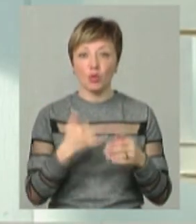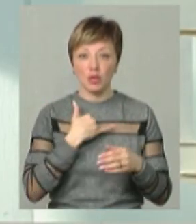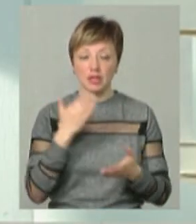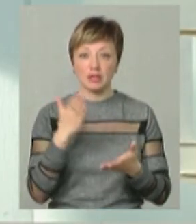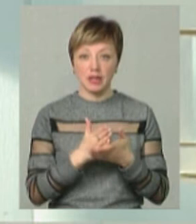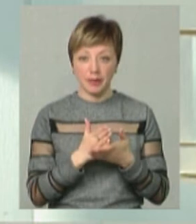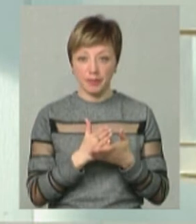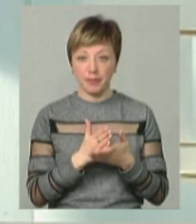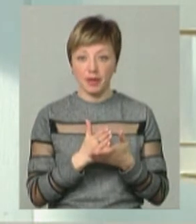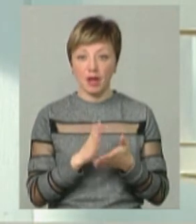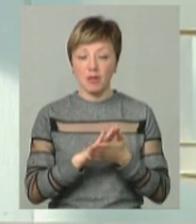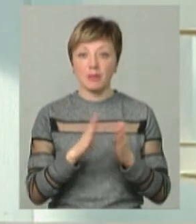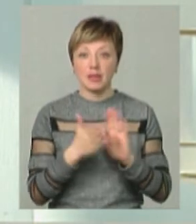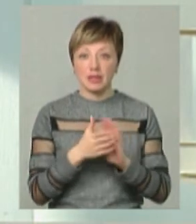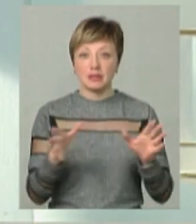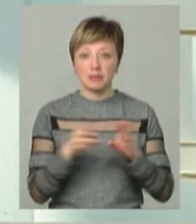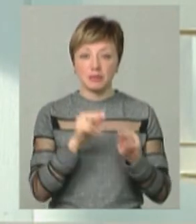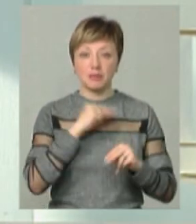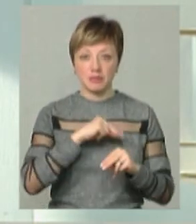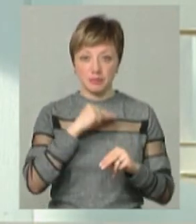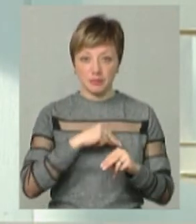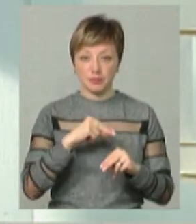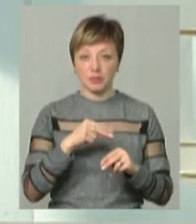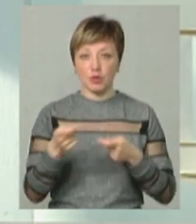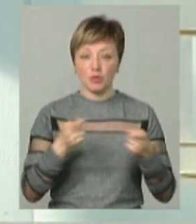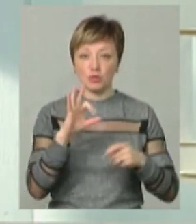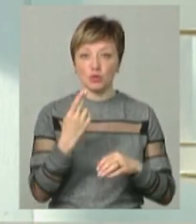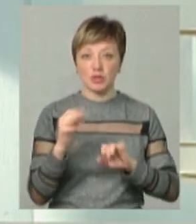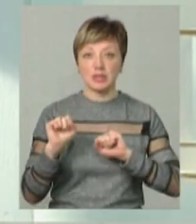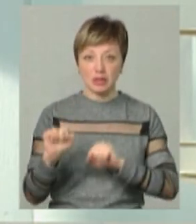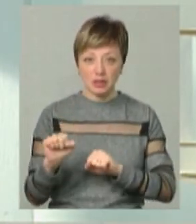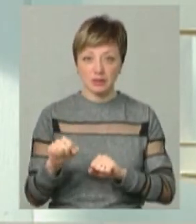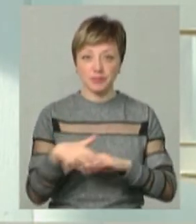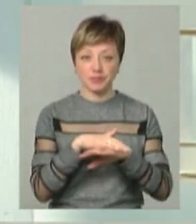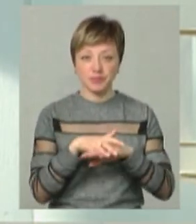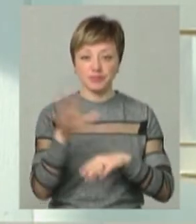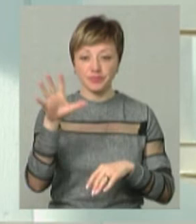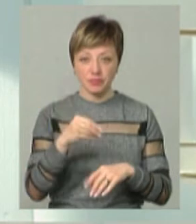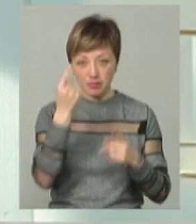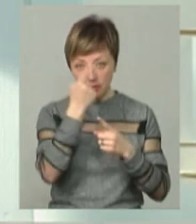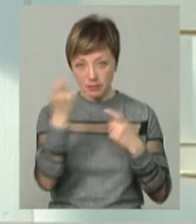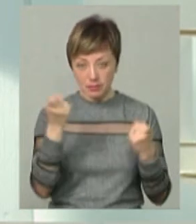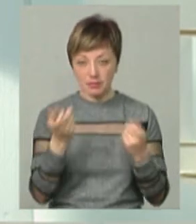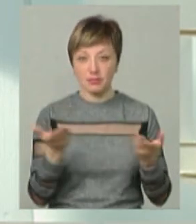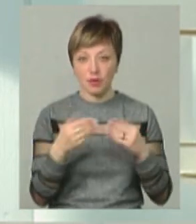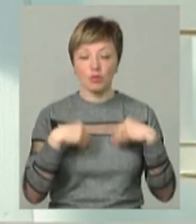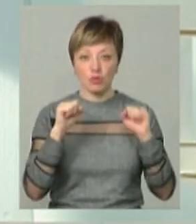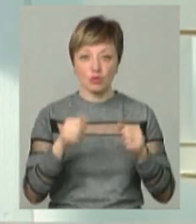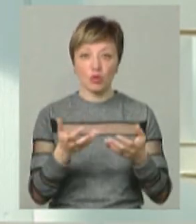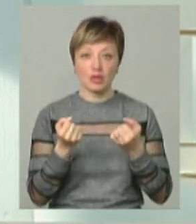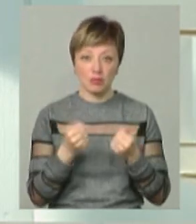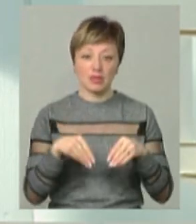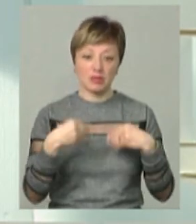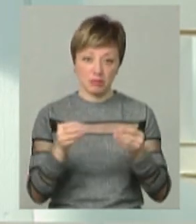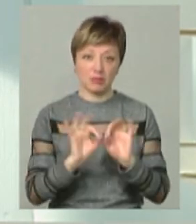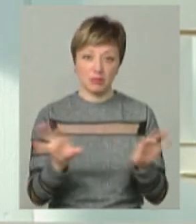є меморандуми про співпрацю з управліннями соціального захисту населення, і всю інформацію, яку ми можемо отримати, ми